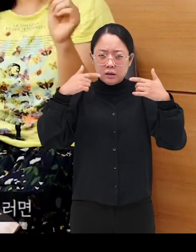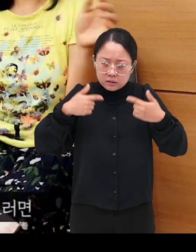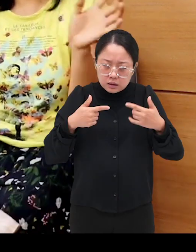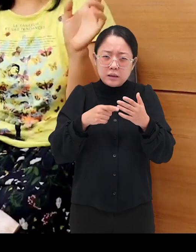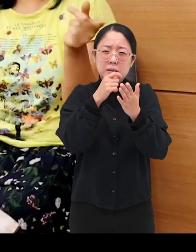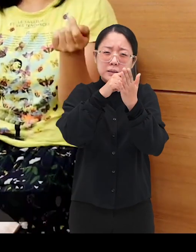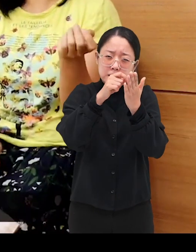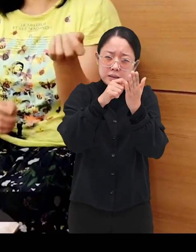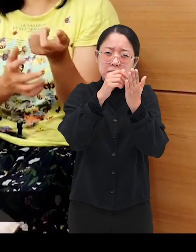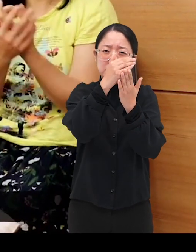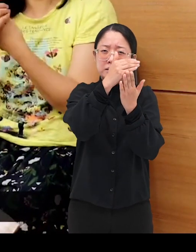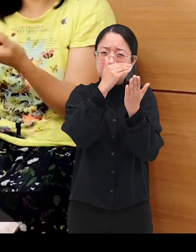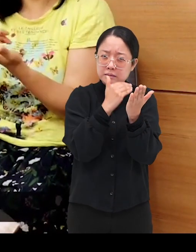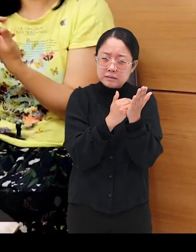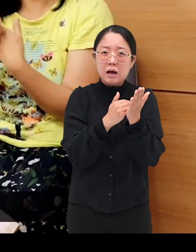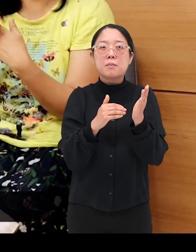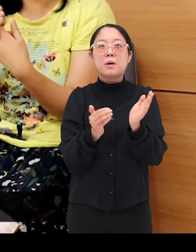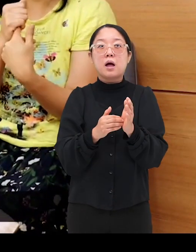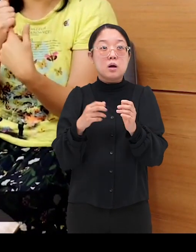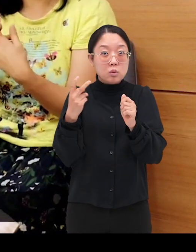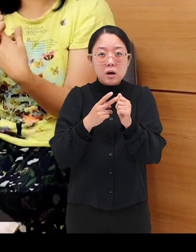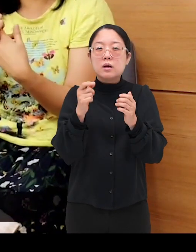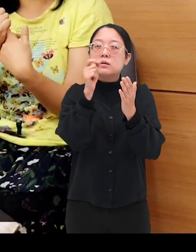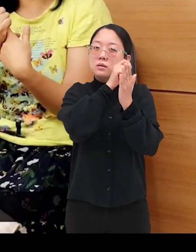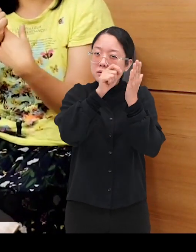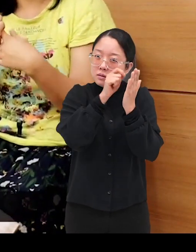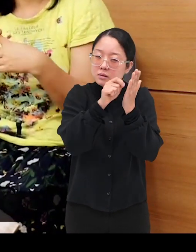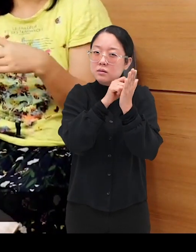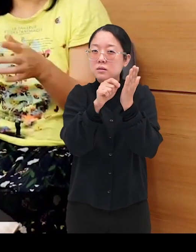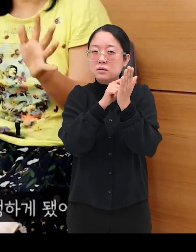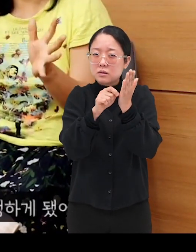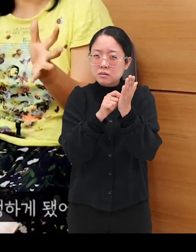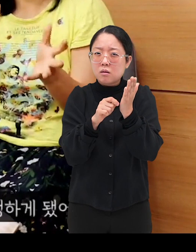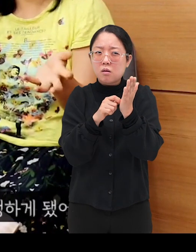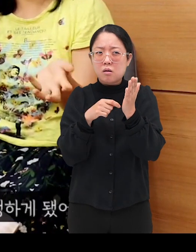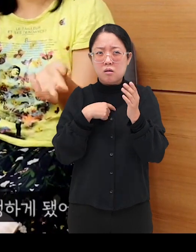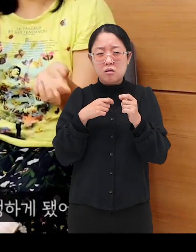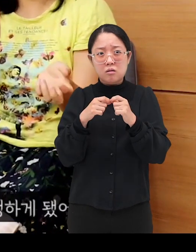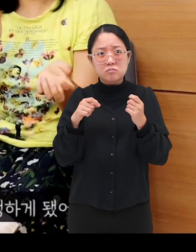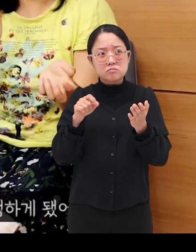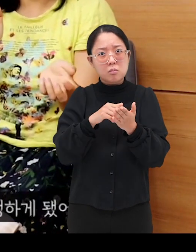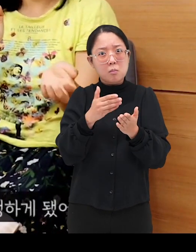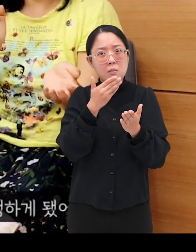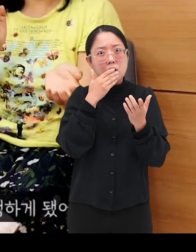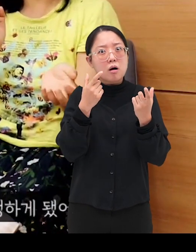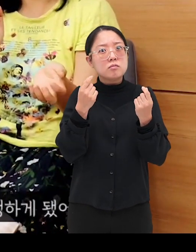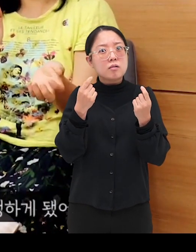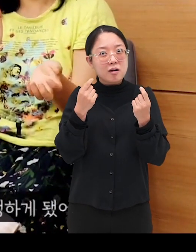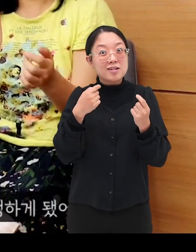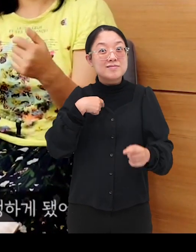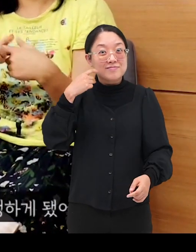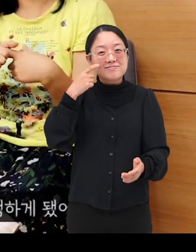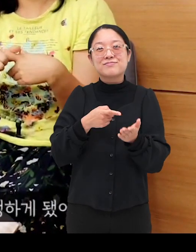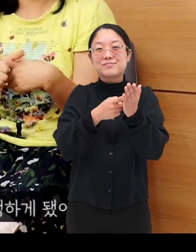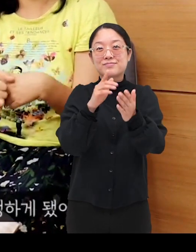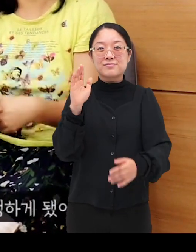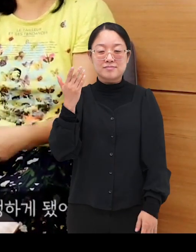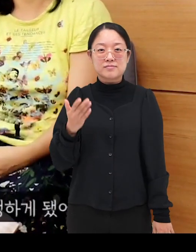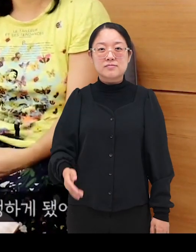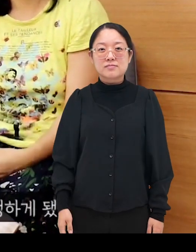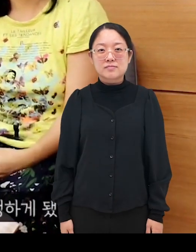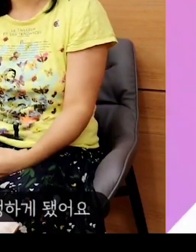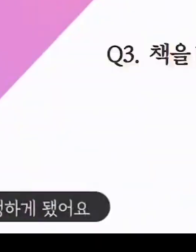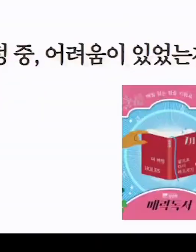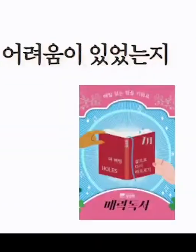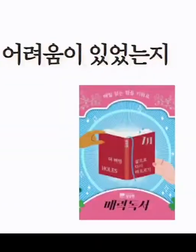그러면은 맨날 한 편 겨우 막 쓰고 두 편 겨우 쓰고 했는데 좀 나도 긴 글을 쓸 수 있지 않을까 그런 생각에 신청을